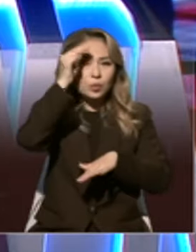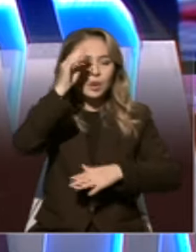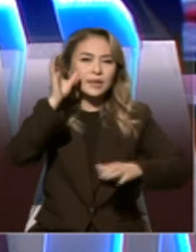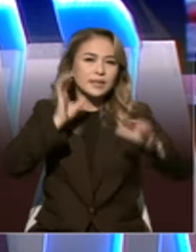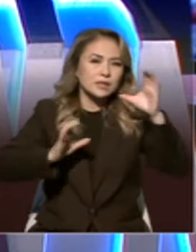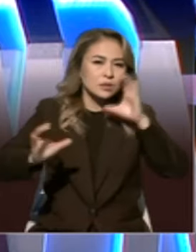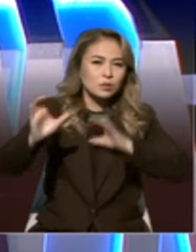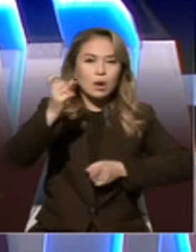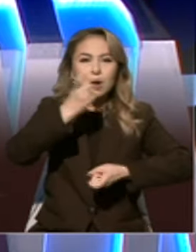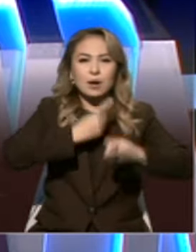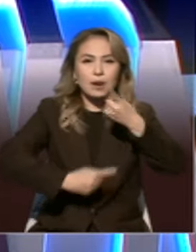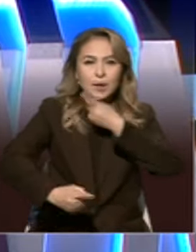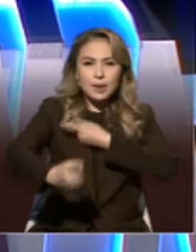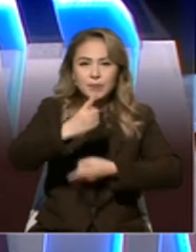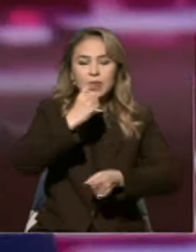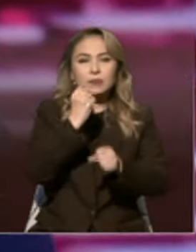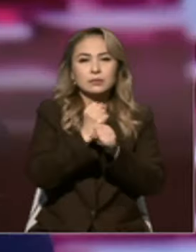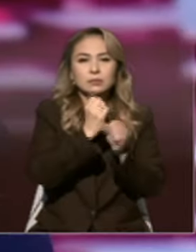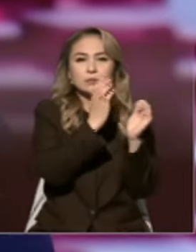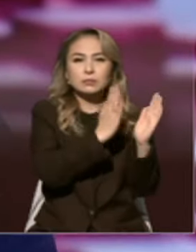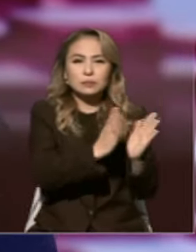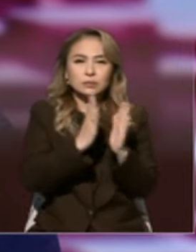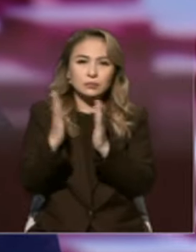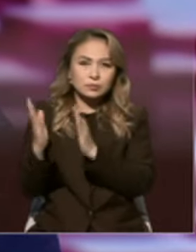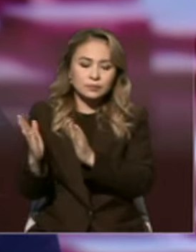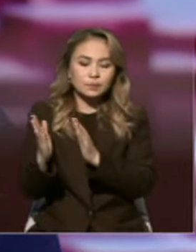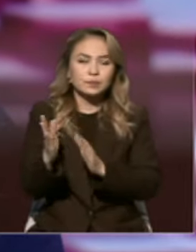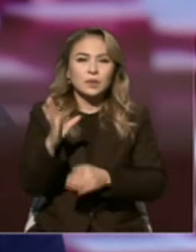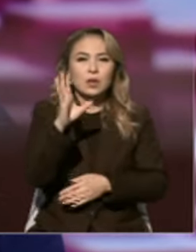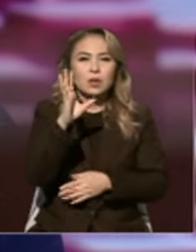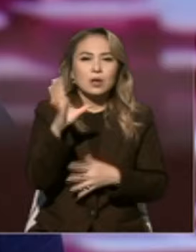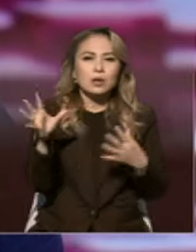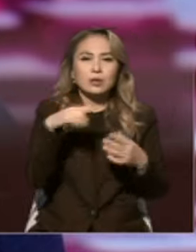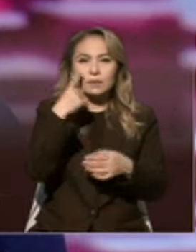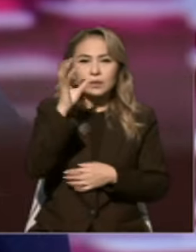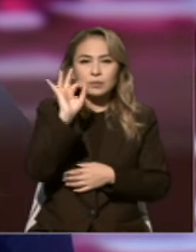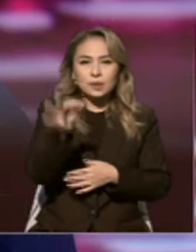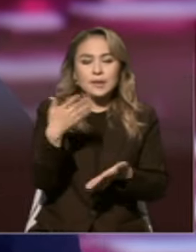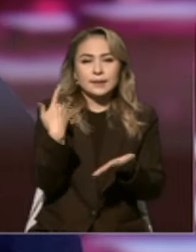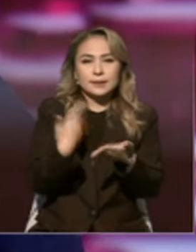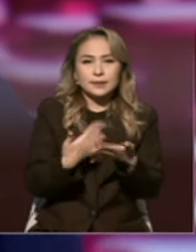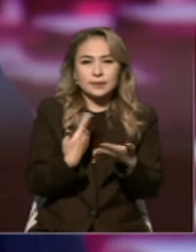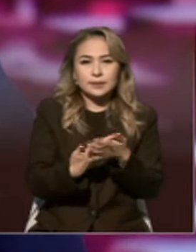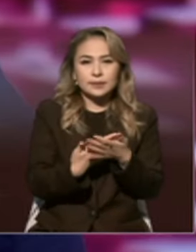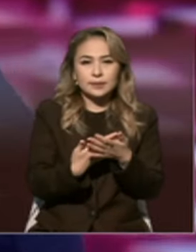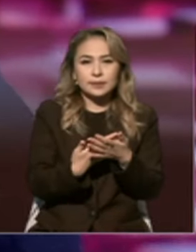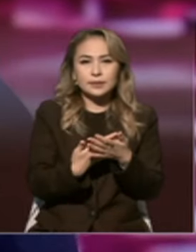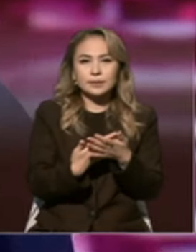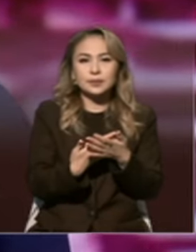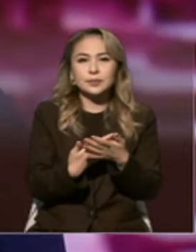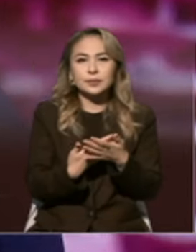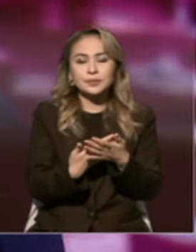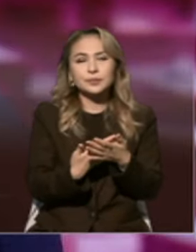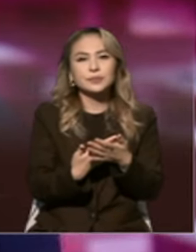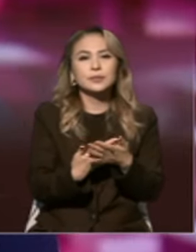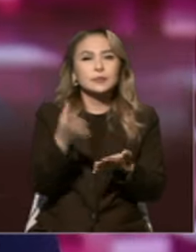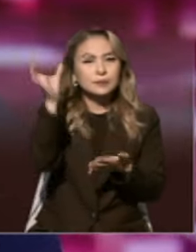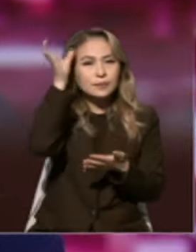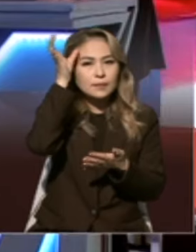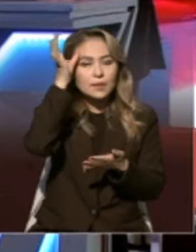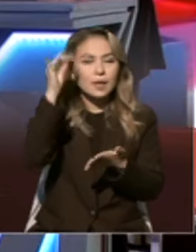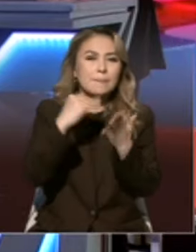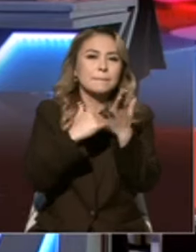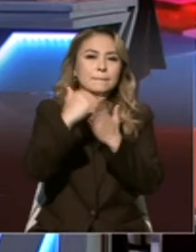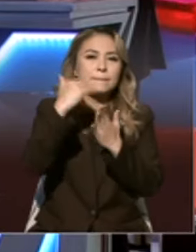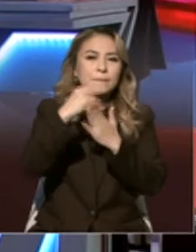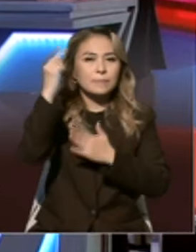институтты қайтадан қалпына келтіру. Оның жаңа Орекин ағамыз өте дұрыс айтады. Біз қана ғылым және жоғарғы